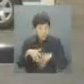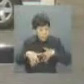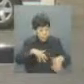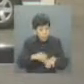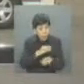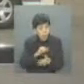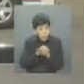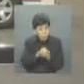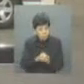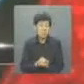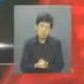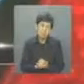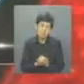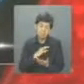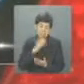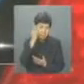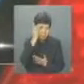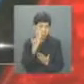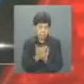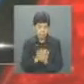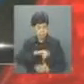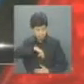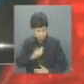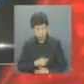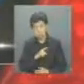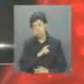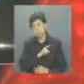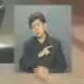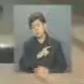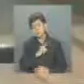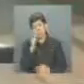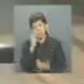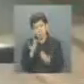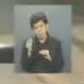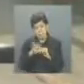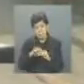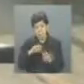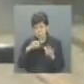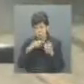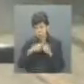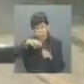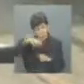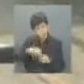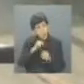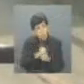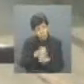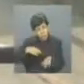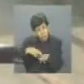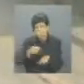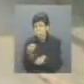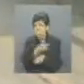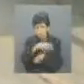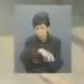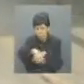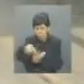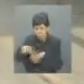ยอมรับว่ากังวลถึงภาระค่าใช้จ่ายที่จะเพิ่มมากขึ้นขณะที่ปัญหาเรื่องสถานีบริการที่ยังมีน้อยก็ยิ่งทำให้พวกเขา